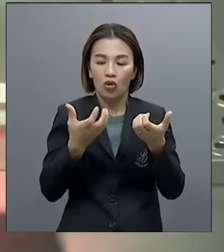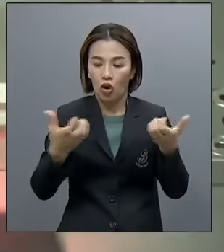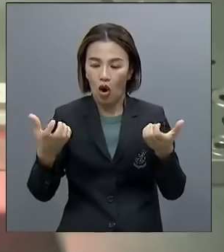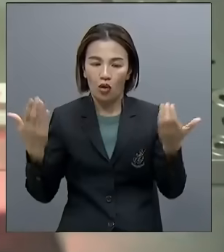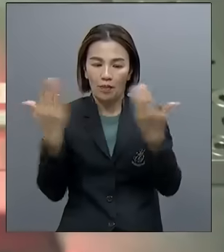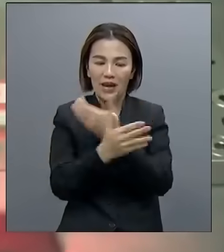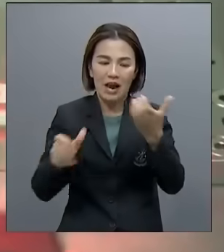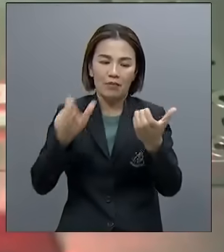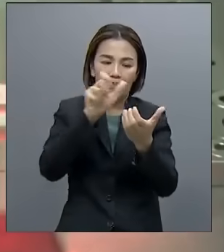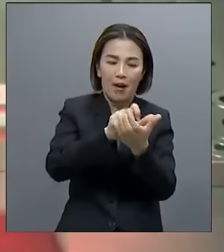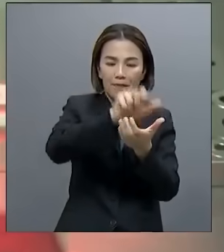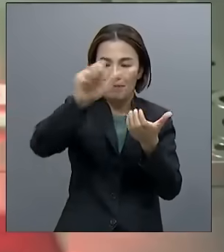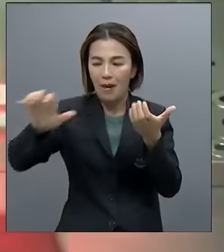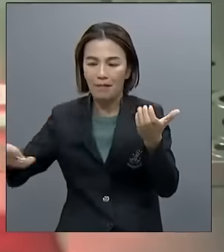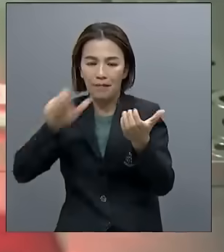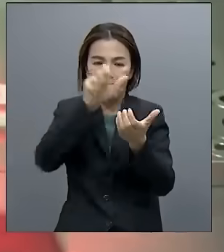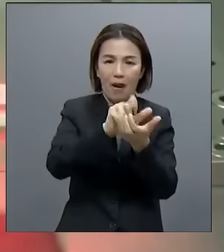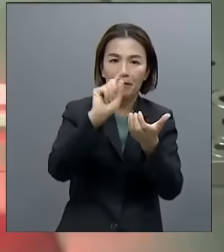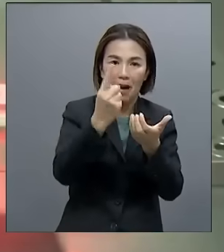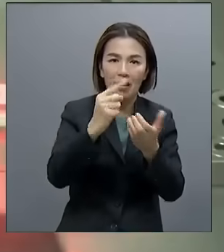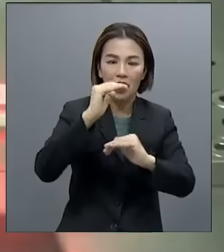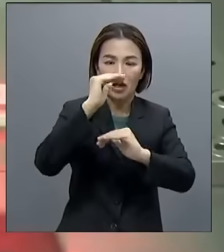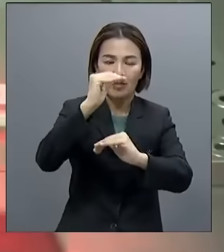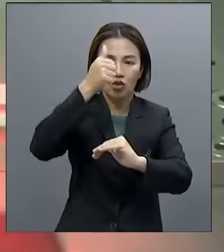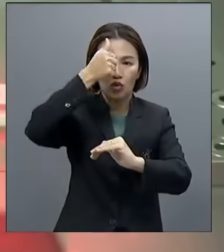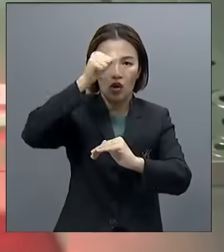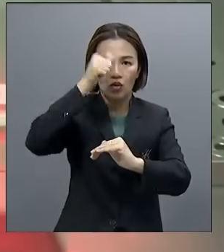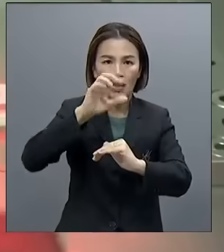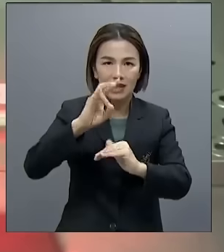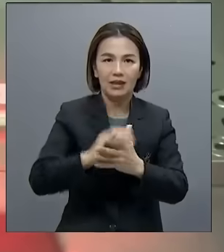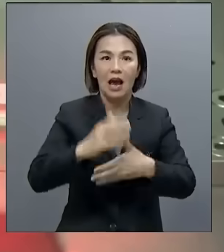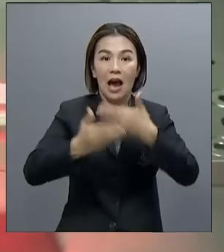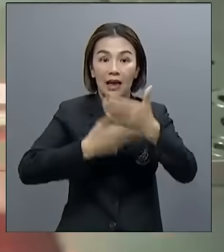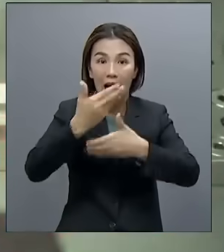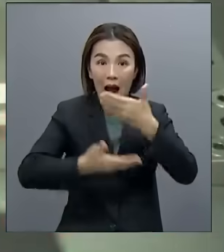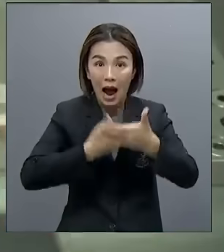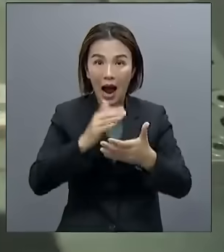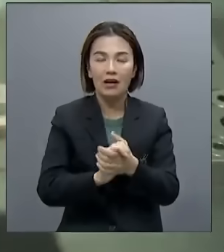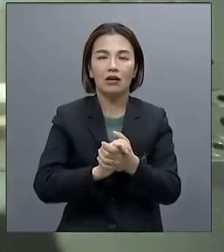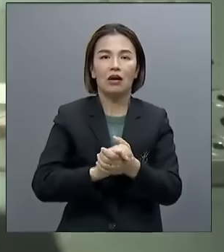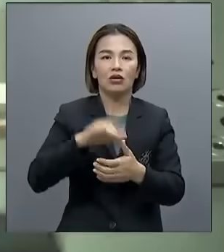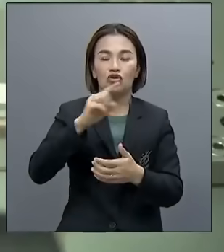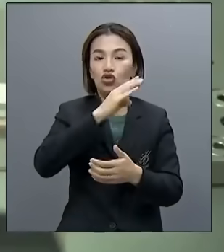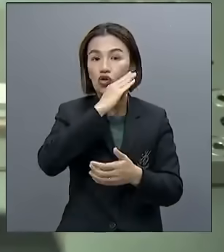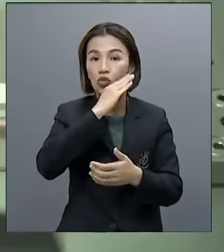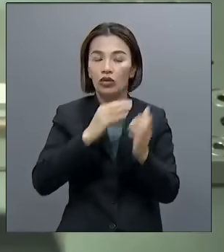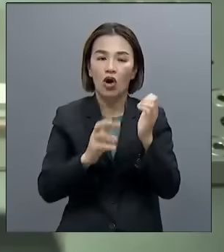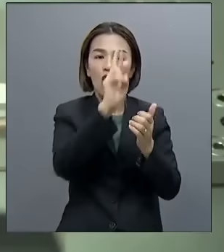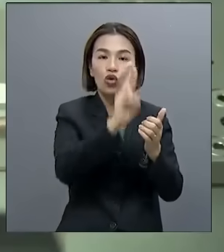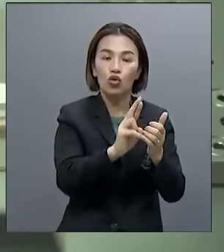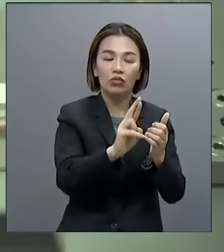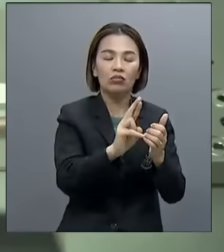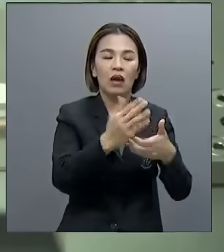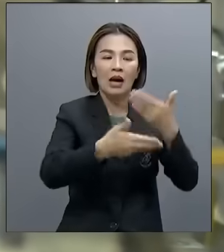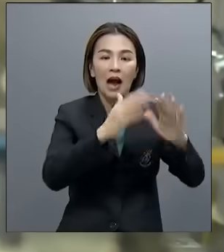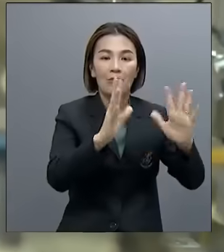ทำการนะคะรวมทั้งต้องมีขายตลอดอย่างน้อย7ปีขึ้นไป หลังยุติการขายโทรศัพท์รุ่นนั้นๆในต